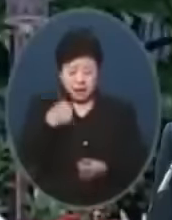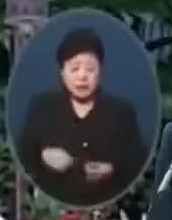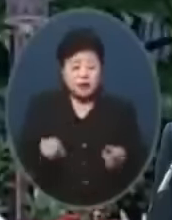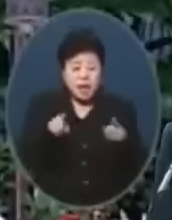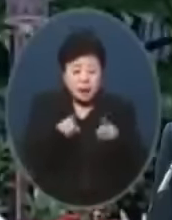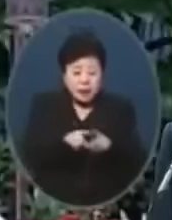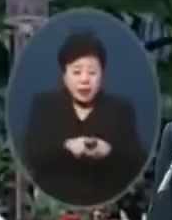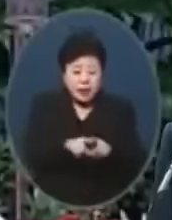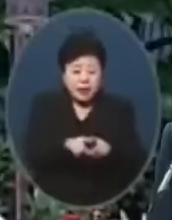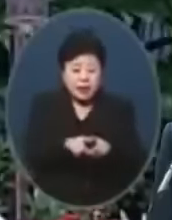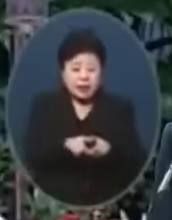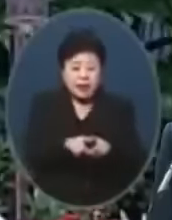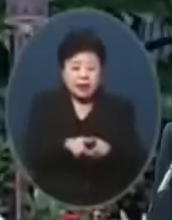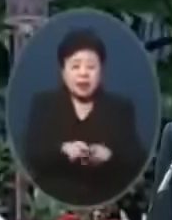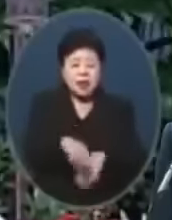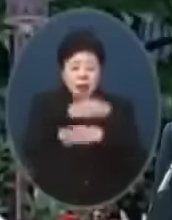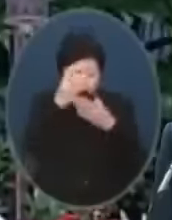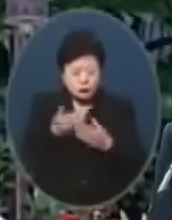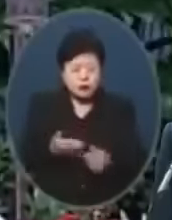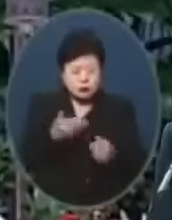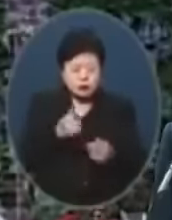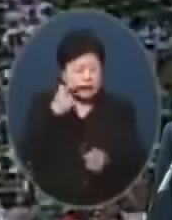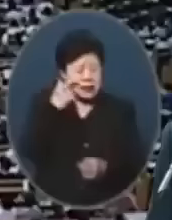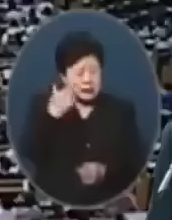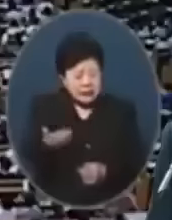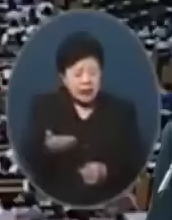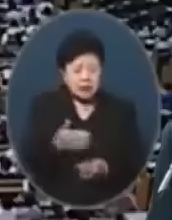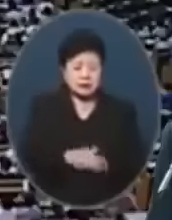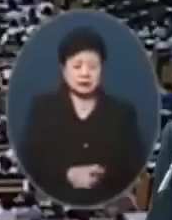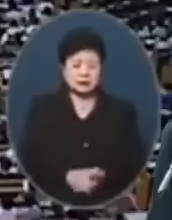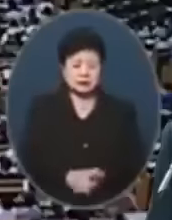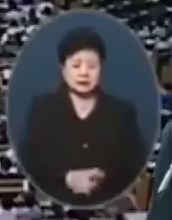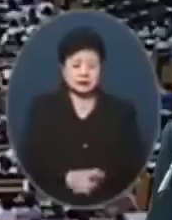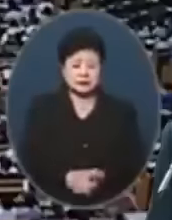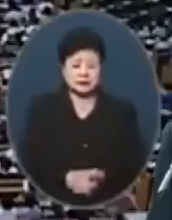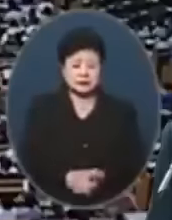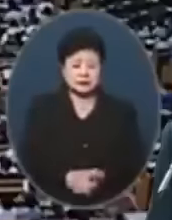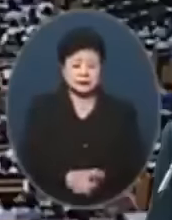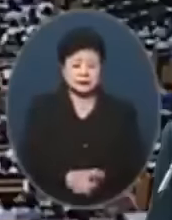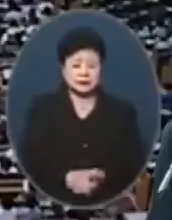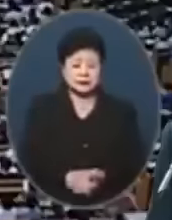함께 모든 것을 우리에게 주시지 아니하겠느냐.